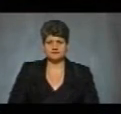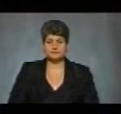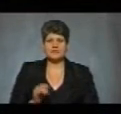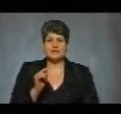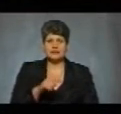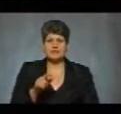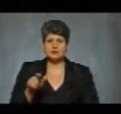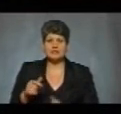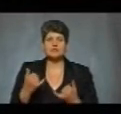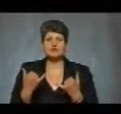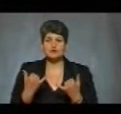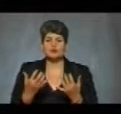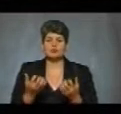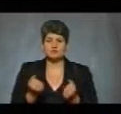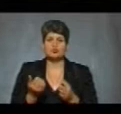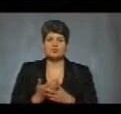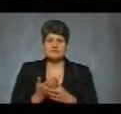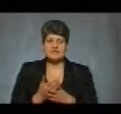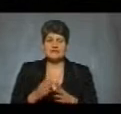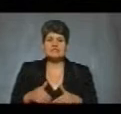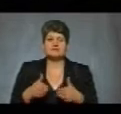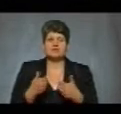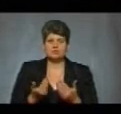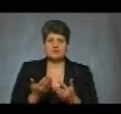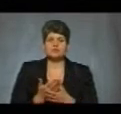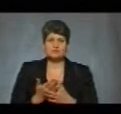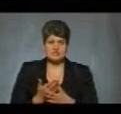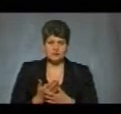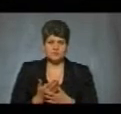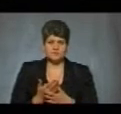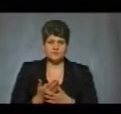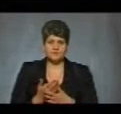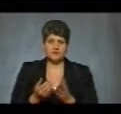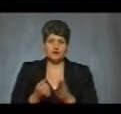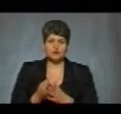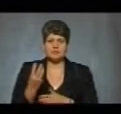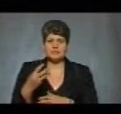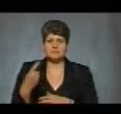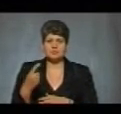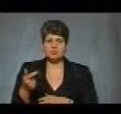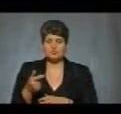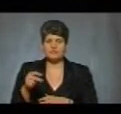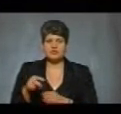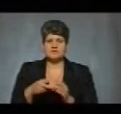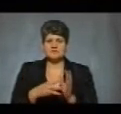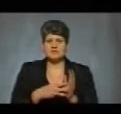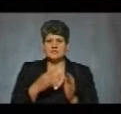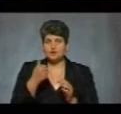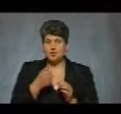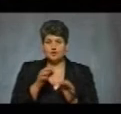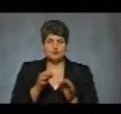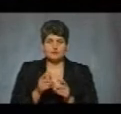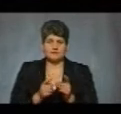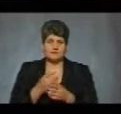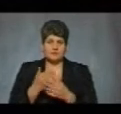людей, які за сьогодні отримують субсидії і звернулися за субсидією до 31 грудня 2018 року, нічого не змінилося.